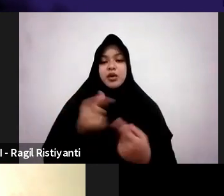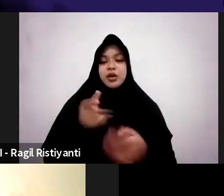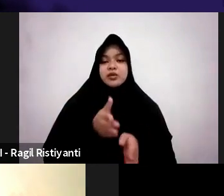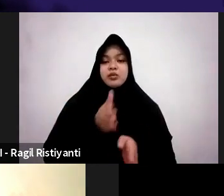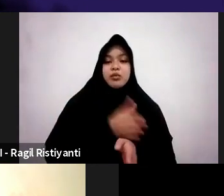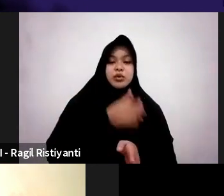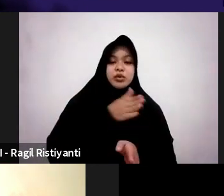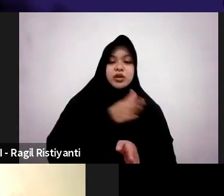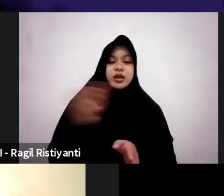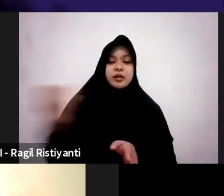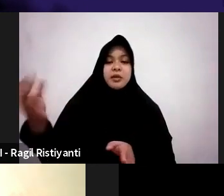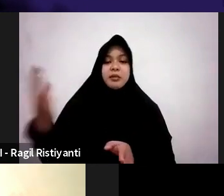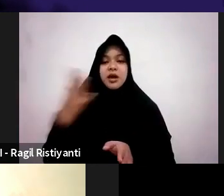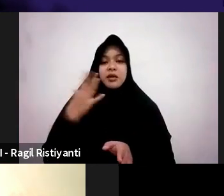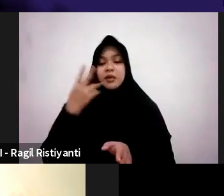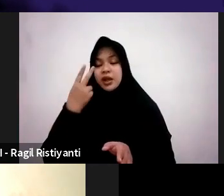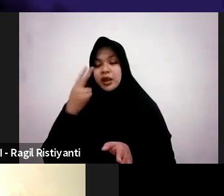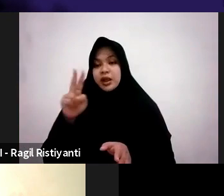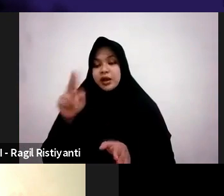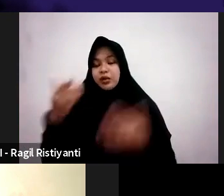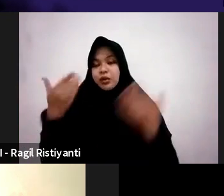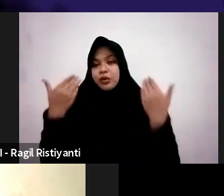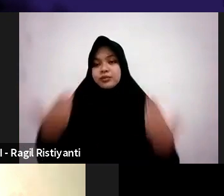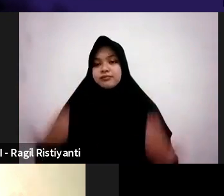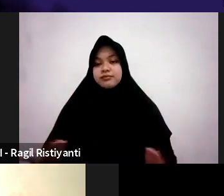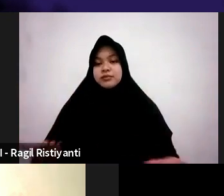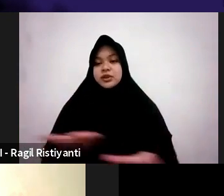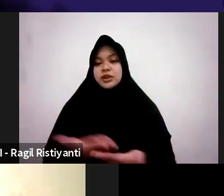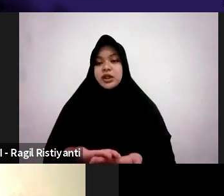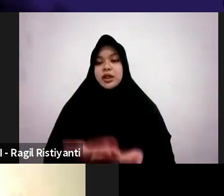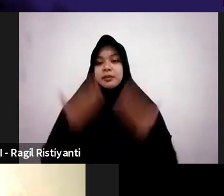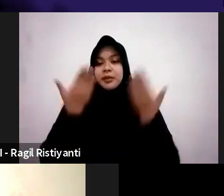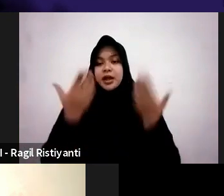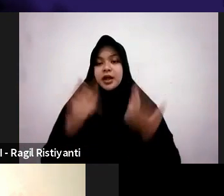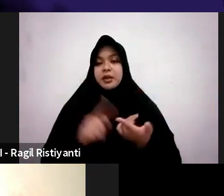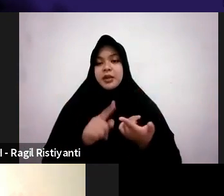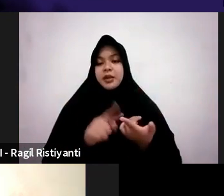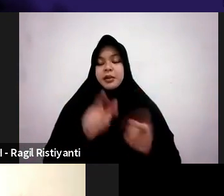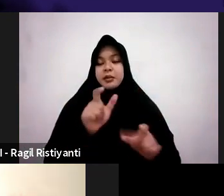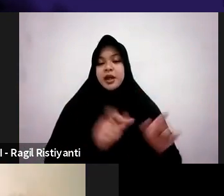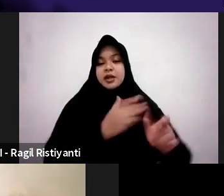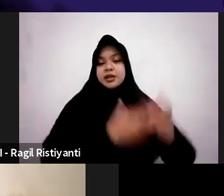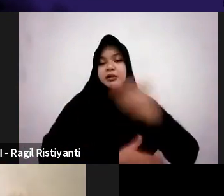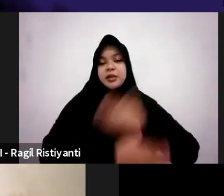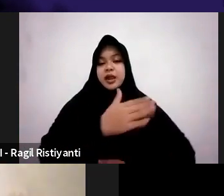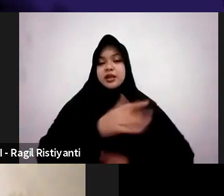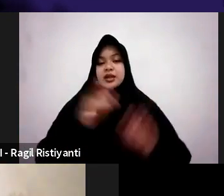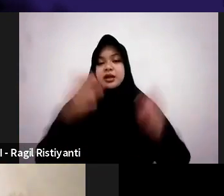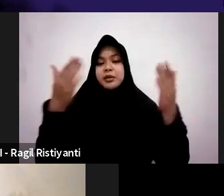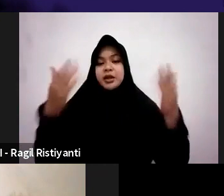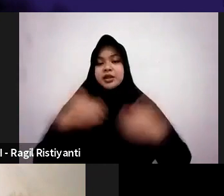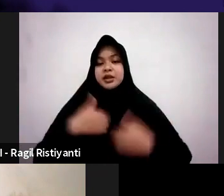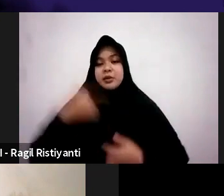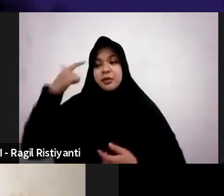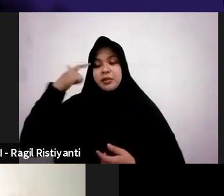saya terpapar melihat kondisi Bagaimana teman-teman penyandang disabilitas gitu dan jadi saya